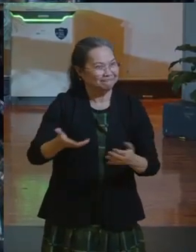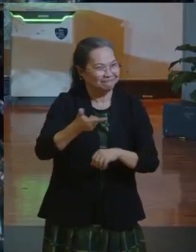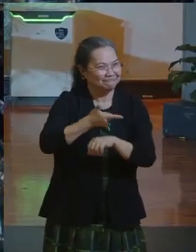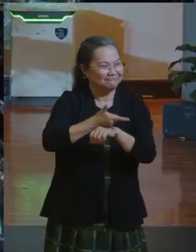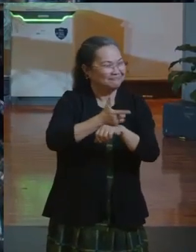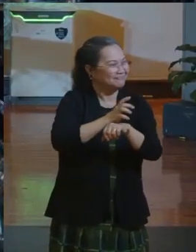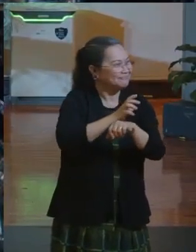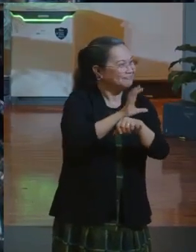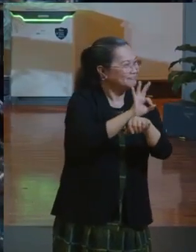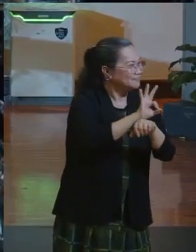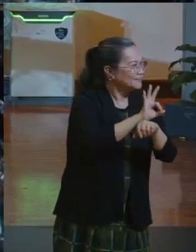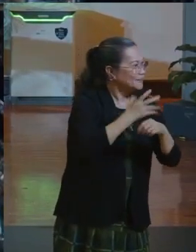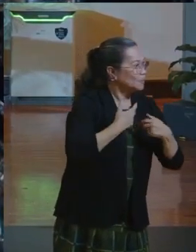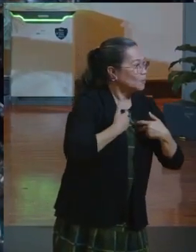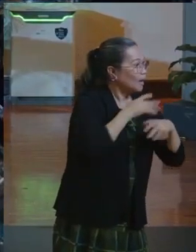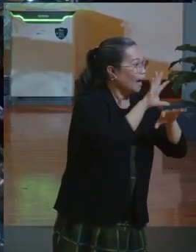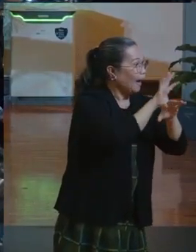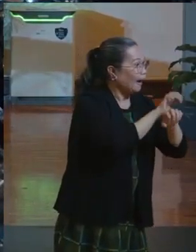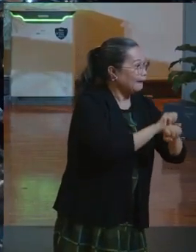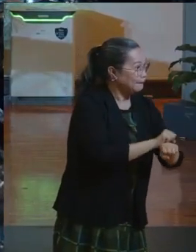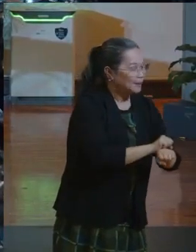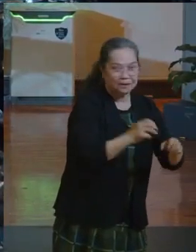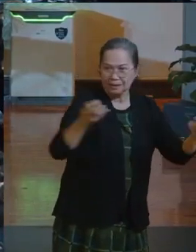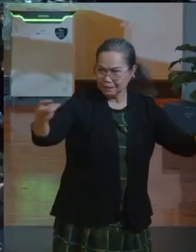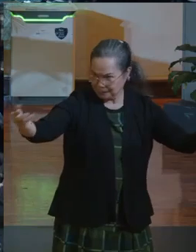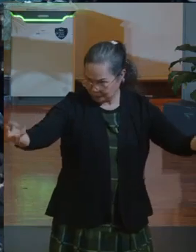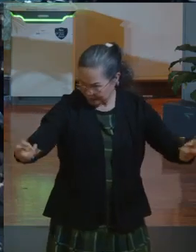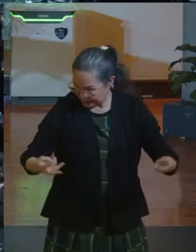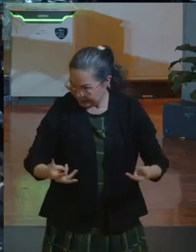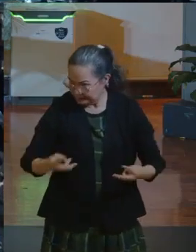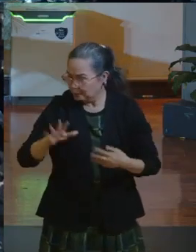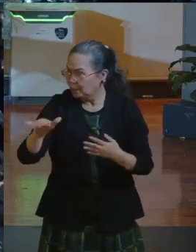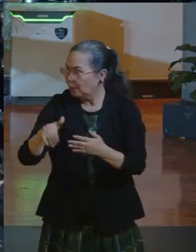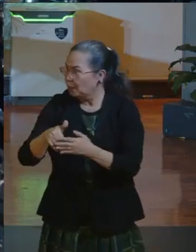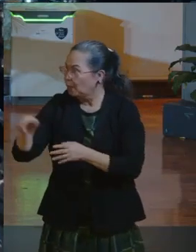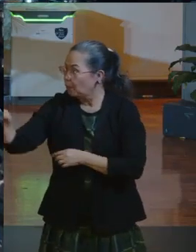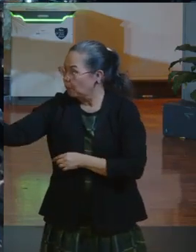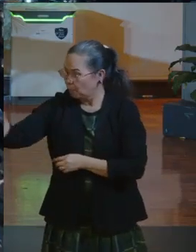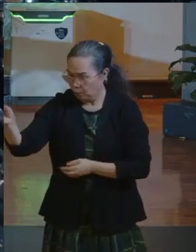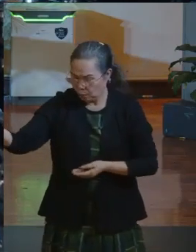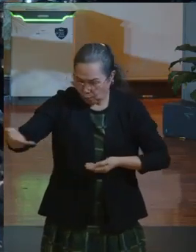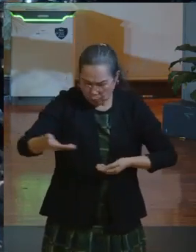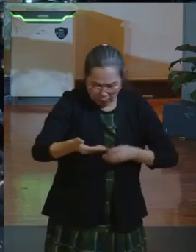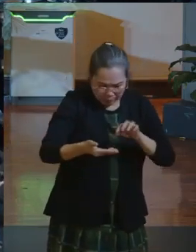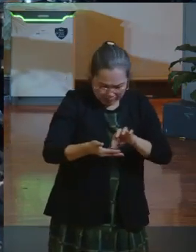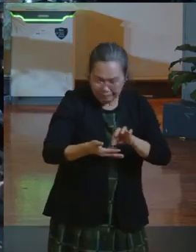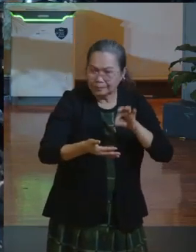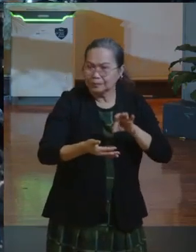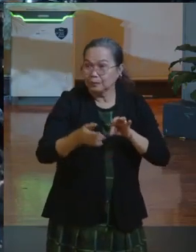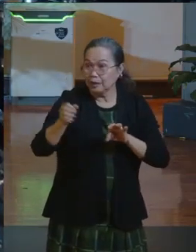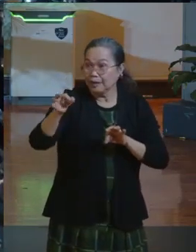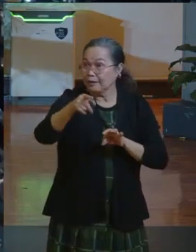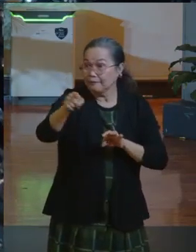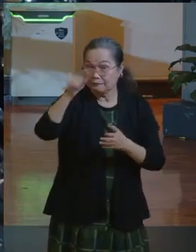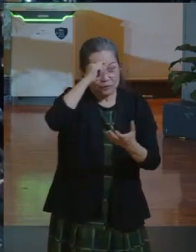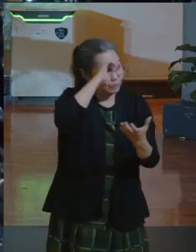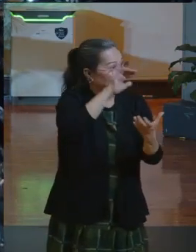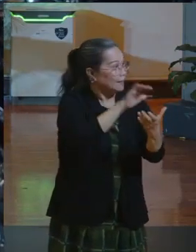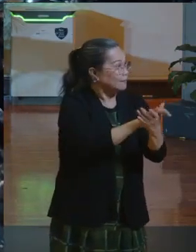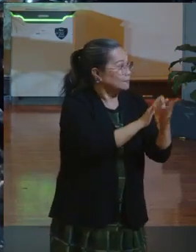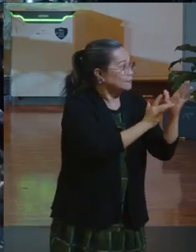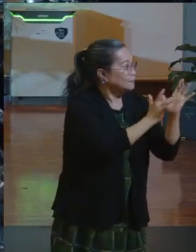ay nagpa-practice ng open communion. So kung kayo po ay nananampalataya na kay Jesus bilang